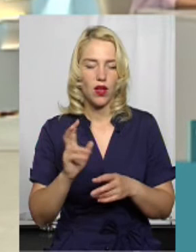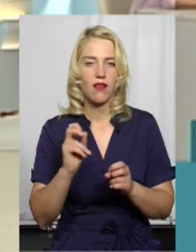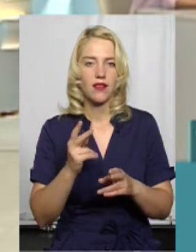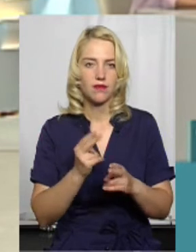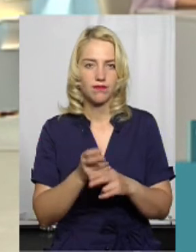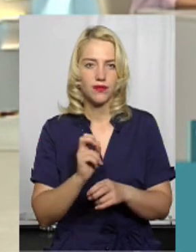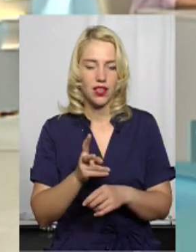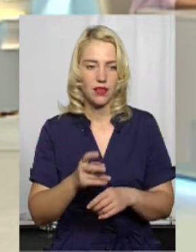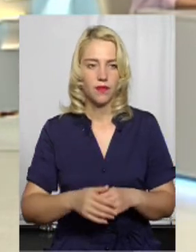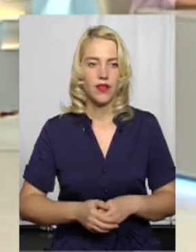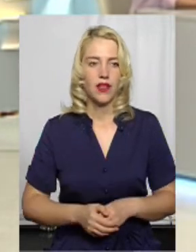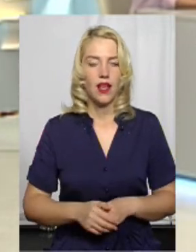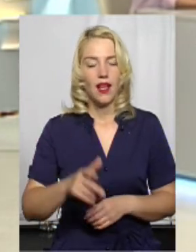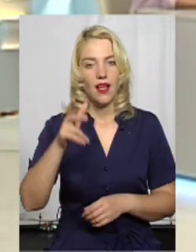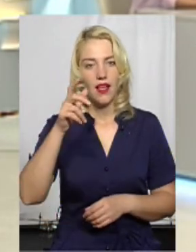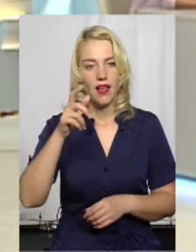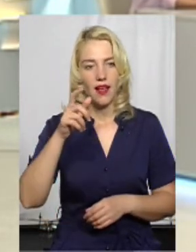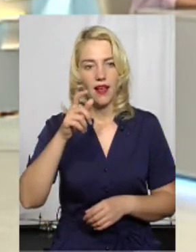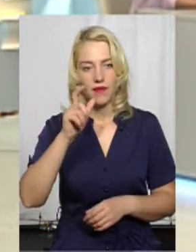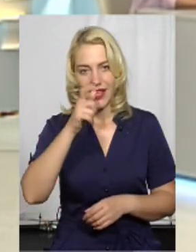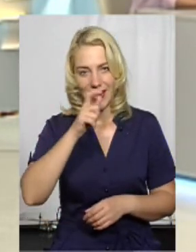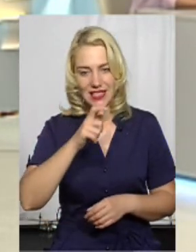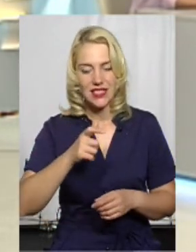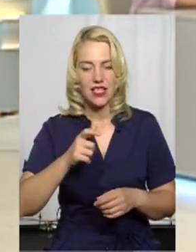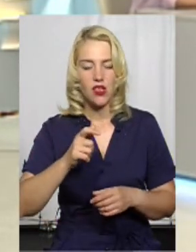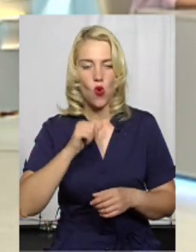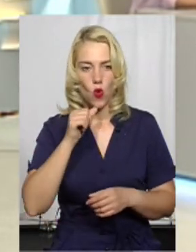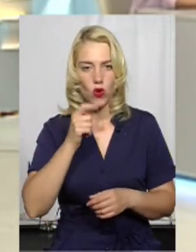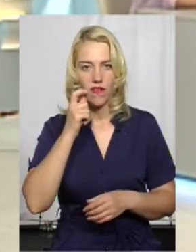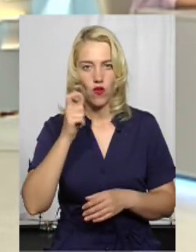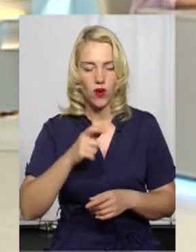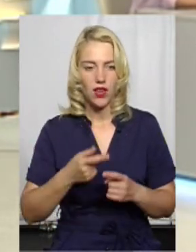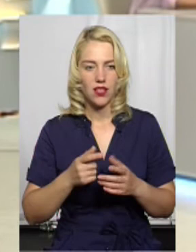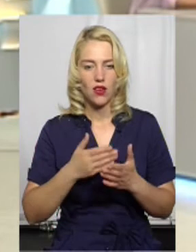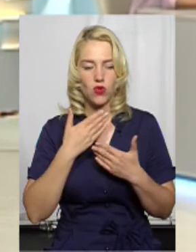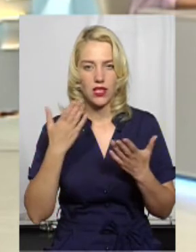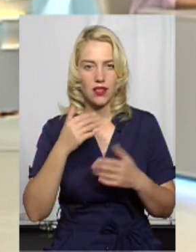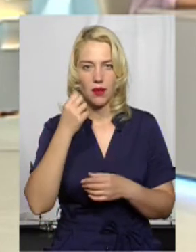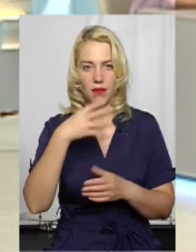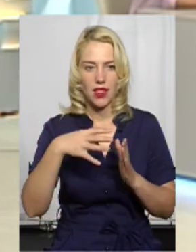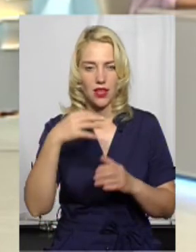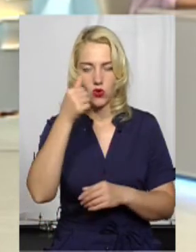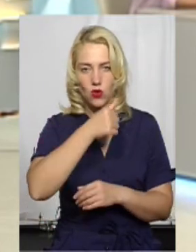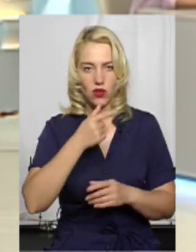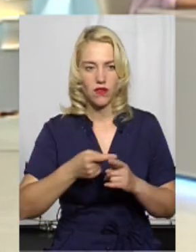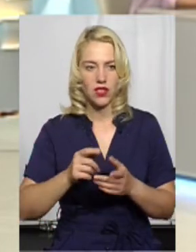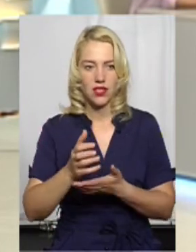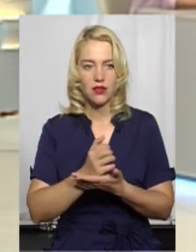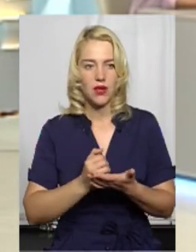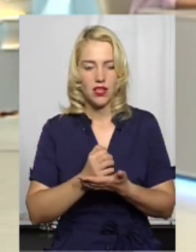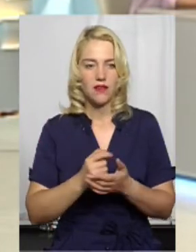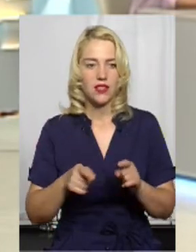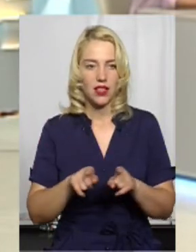інша філософія бізнесу. Бо грецький горіх в Україні останніх там 15 років він збирався в основному